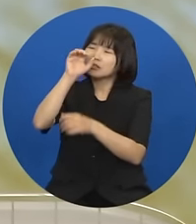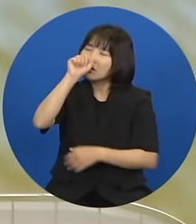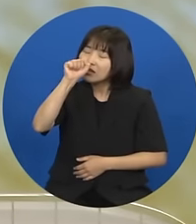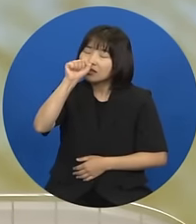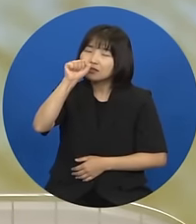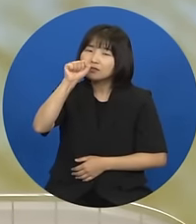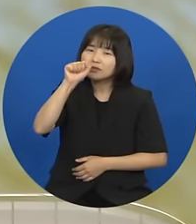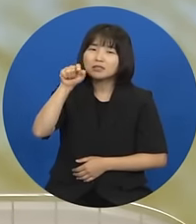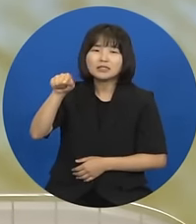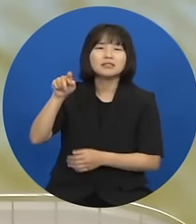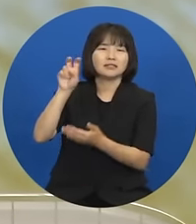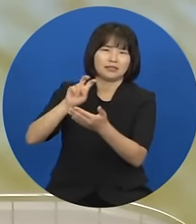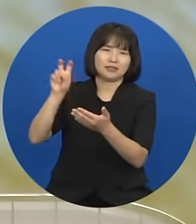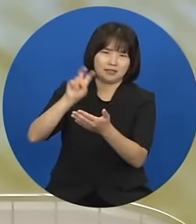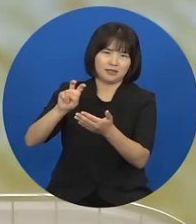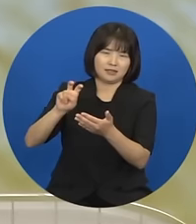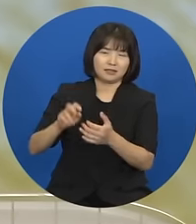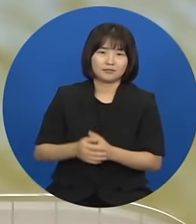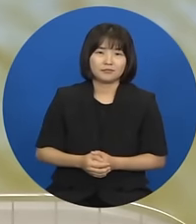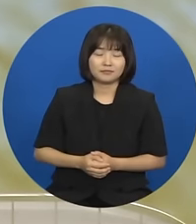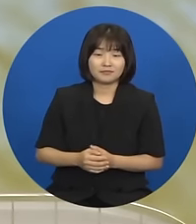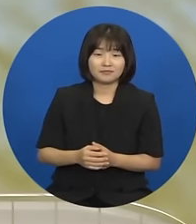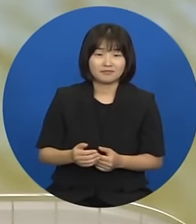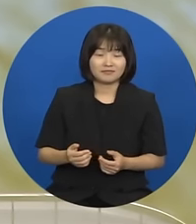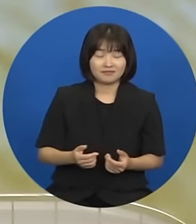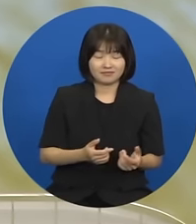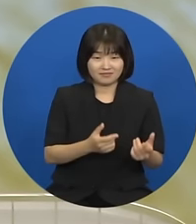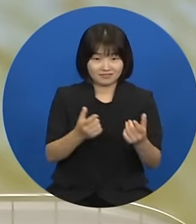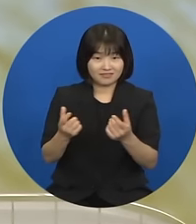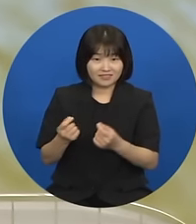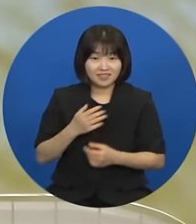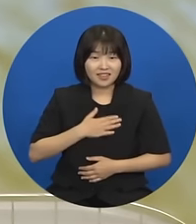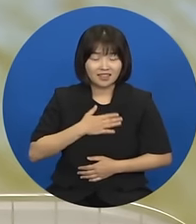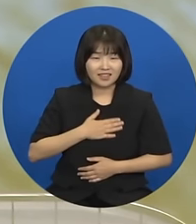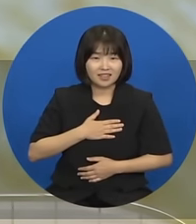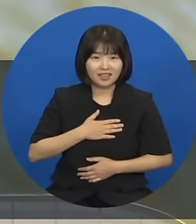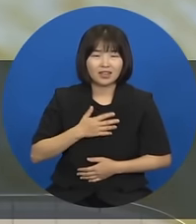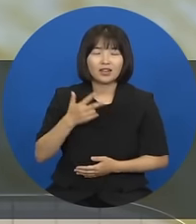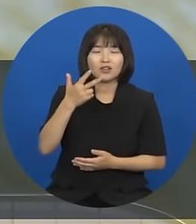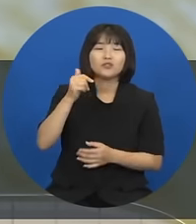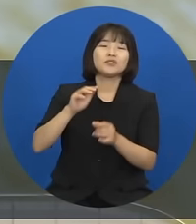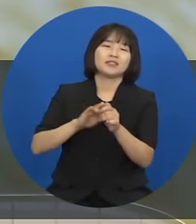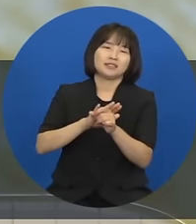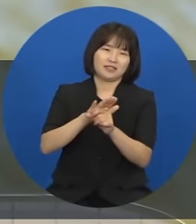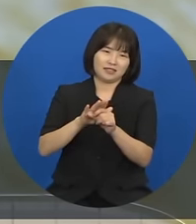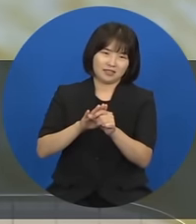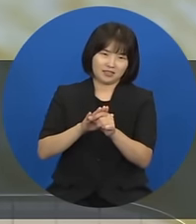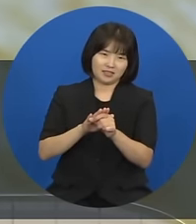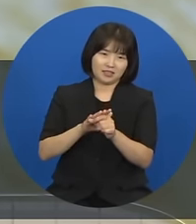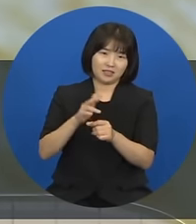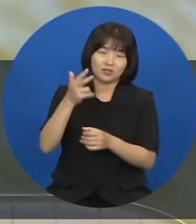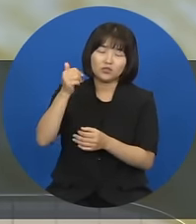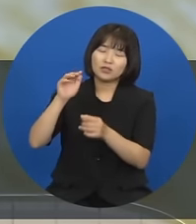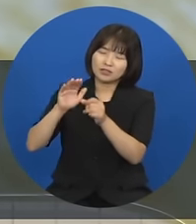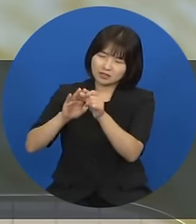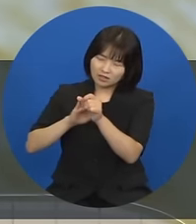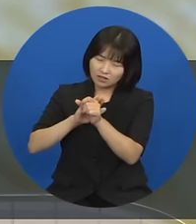이라는 찬양이었습니다. 다 아시죠? 주의 사랑을